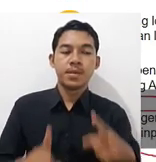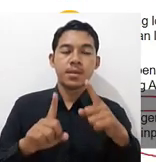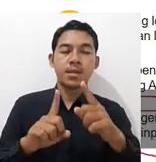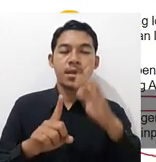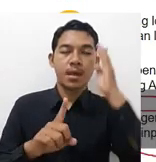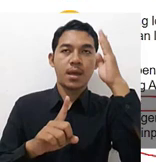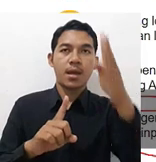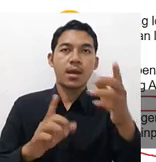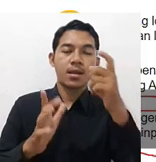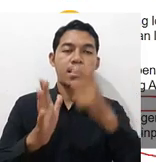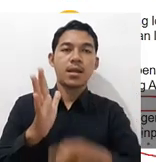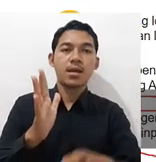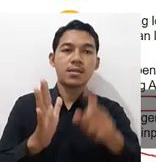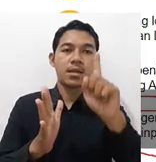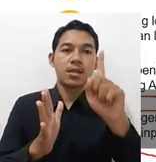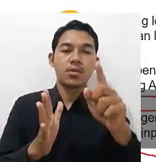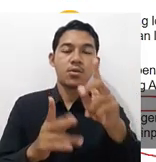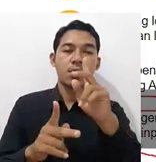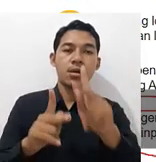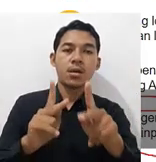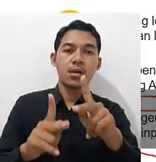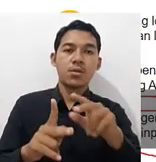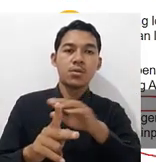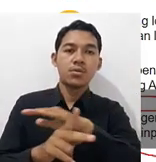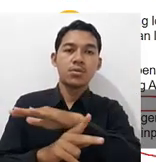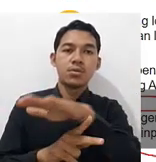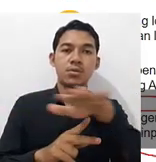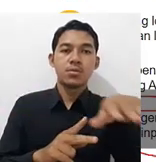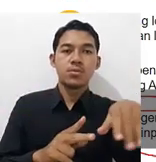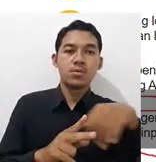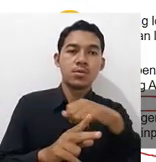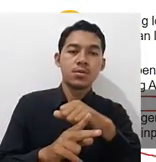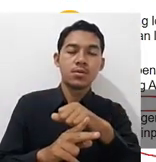akan bernilai 1 jika semua